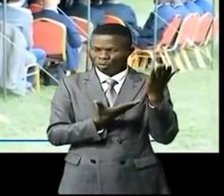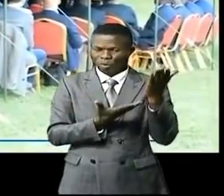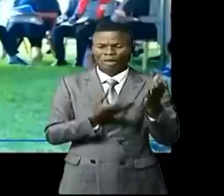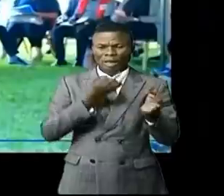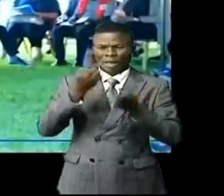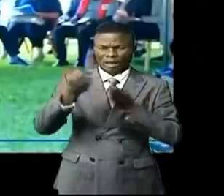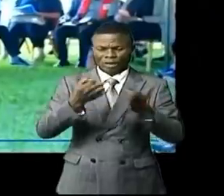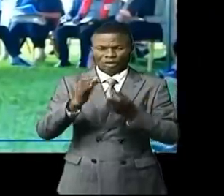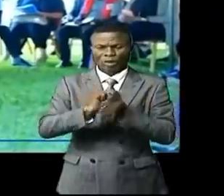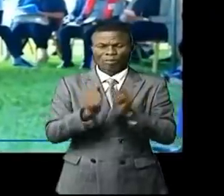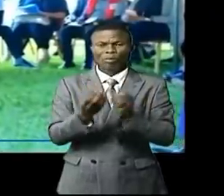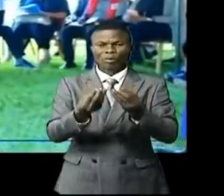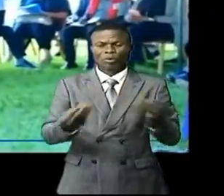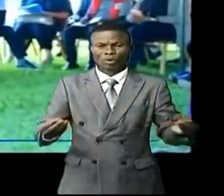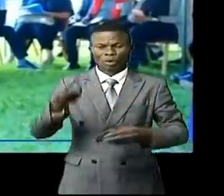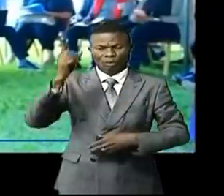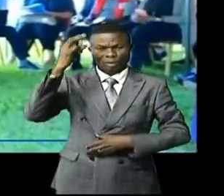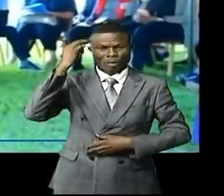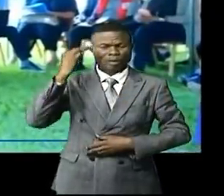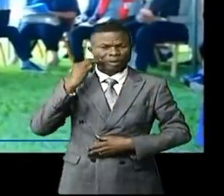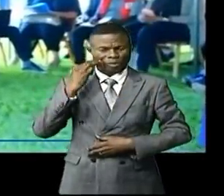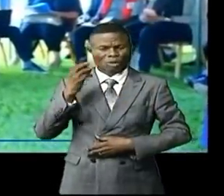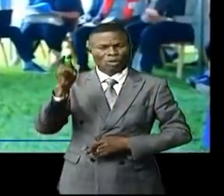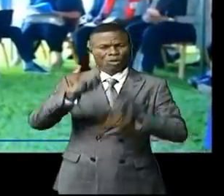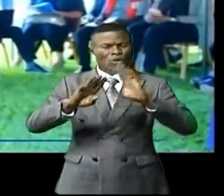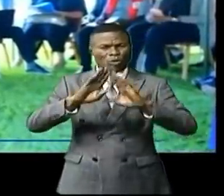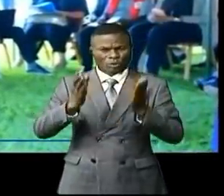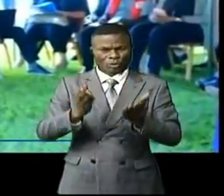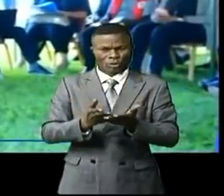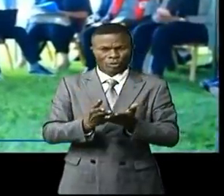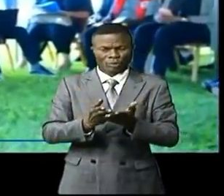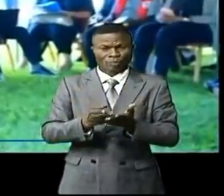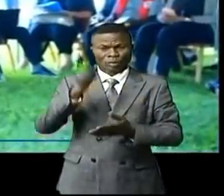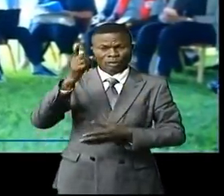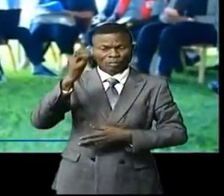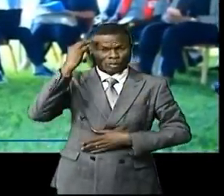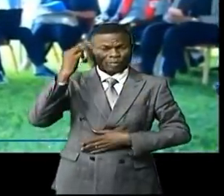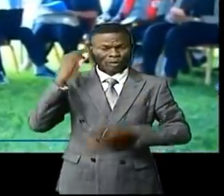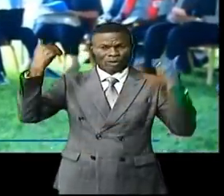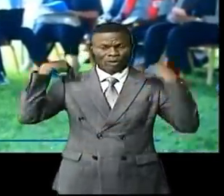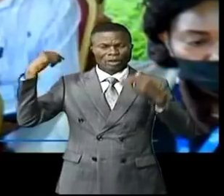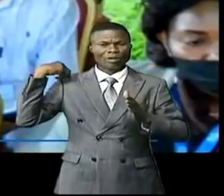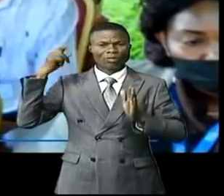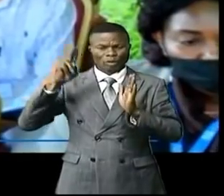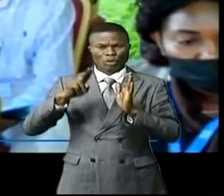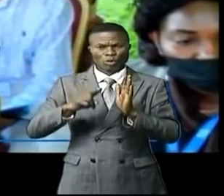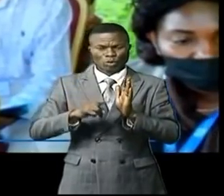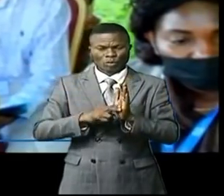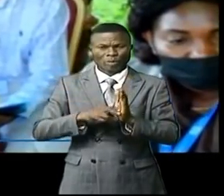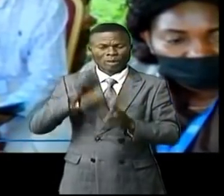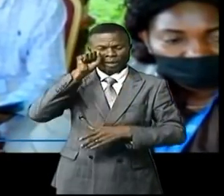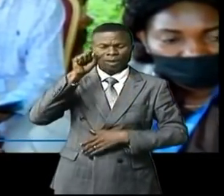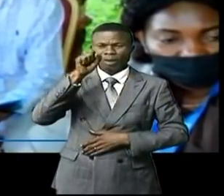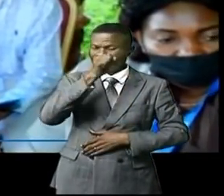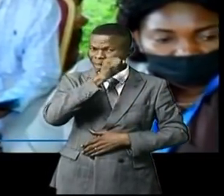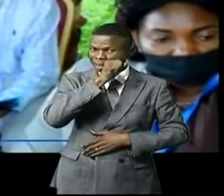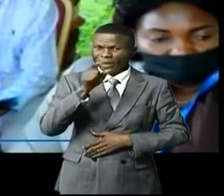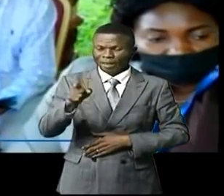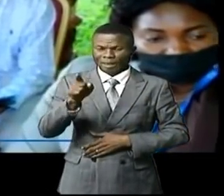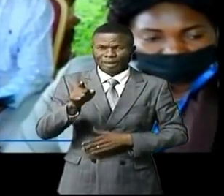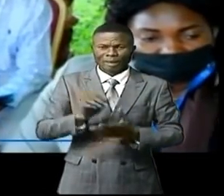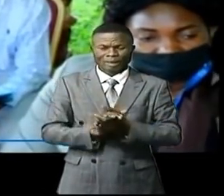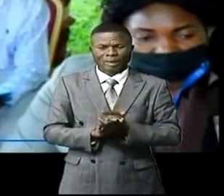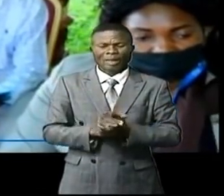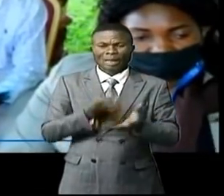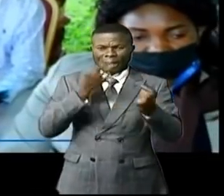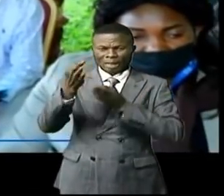à apporter des solutions à ces questions des populations, le Premier ministre et chef du gouvernement, Jean-Michel Samalukonde Kyenge, a mis à